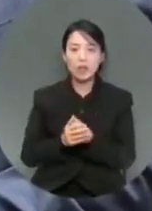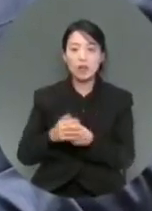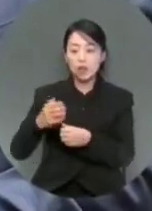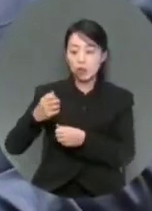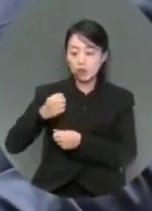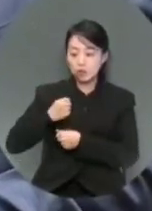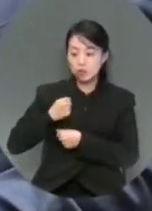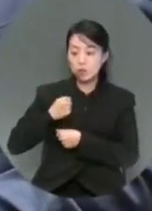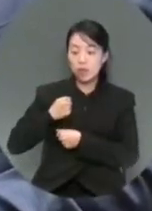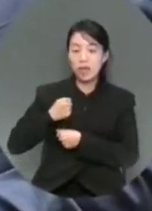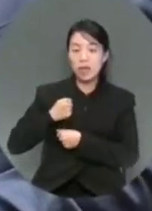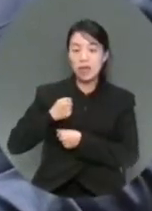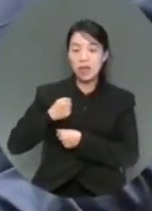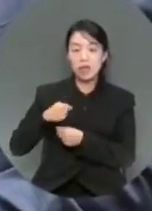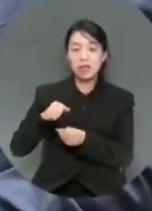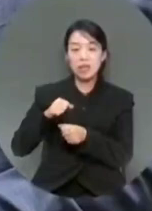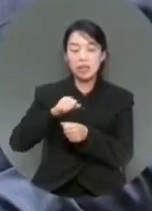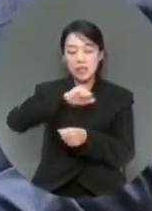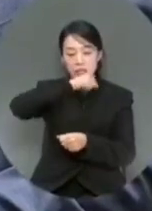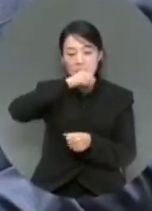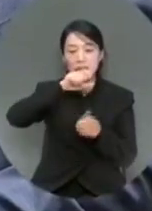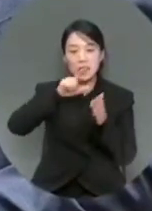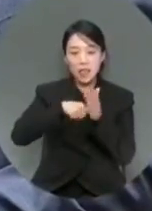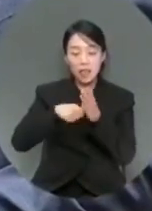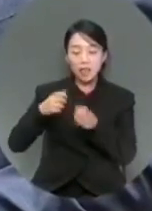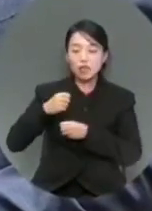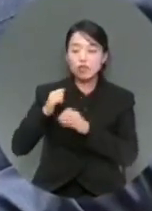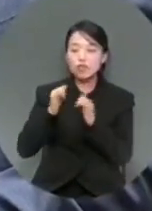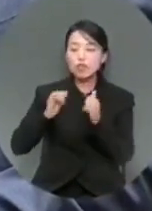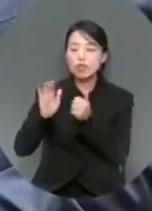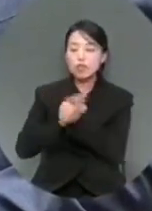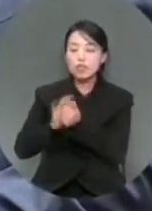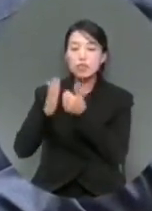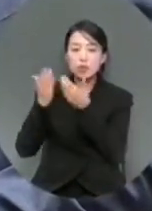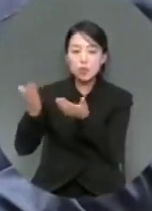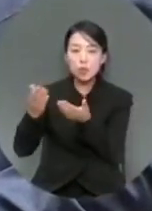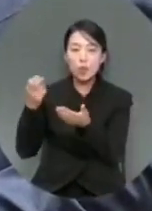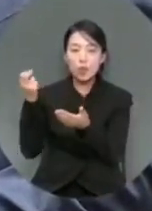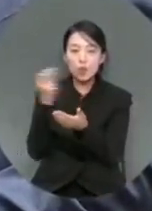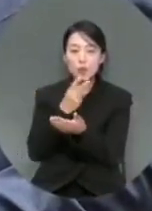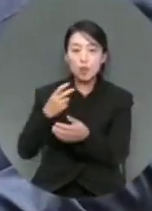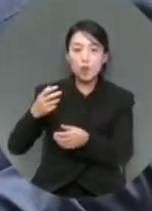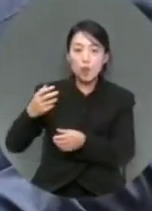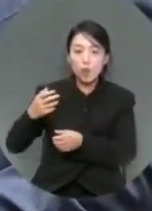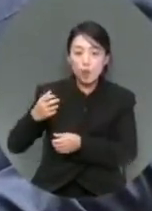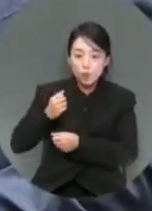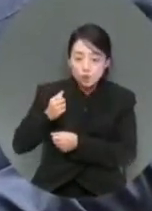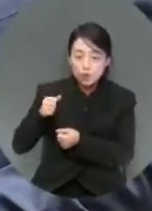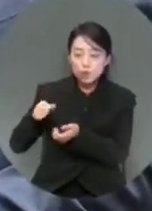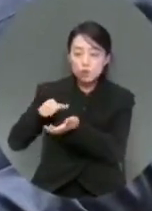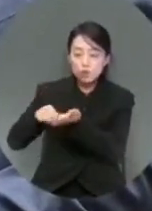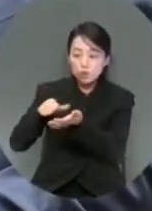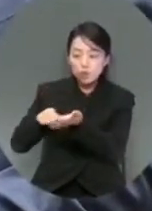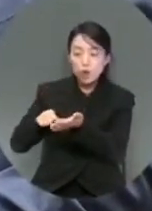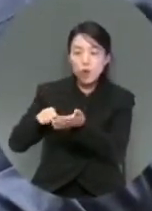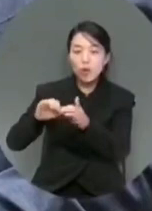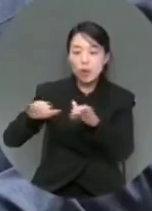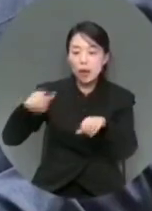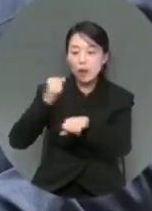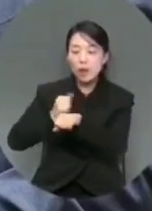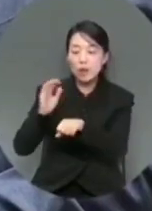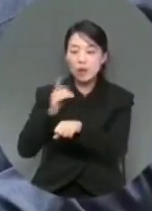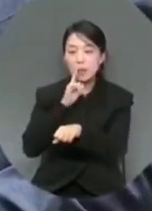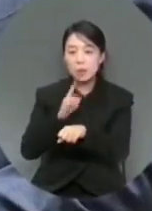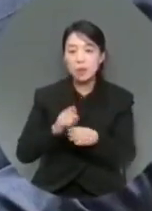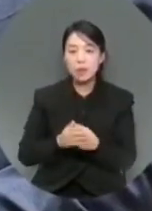예산에서 병사 처우 개선 문제와 예산과 무기 체계 강화 예산은 좀 달리해야 된다. 그러면 예를 들어 그 말을